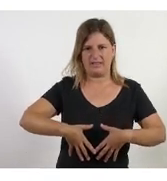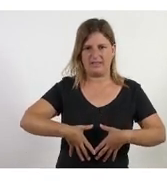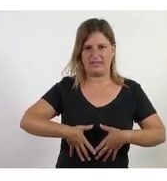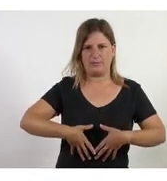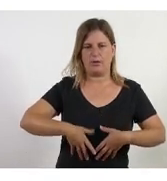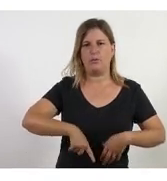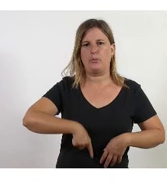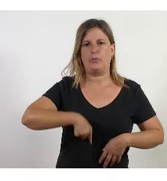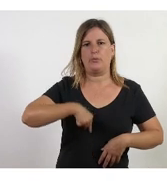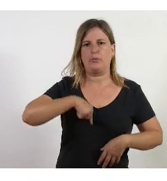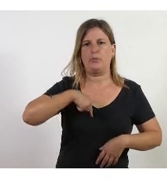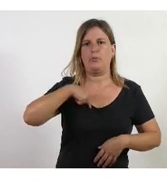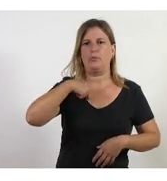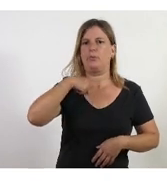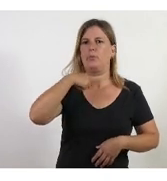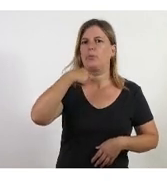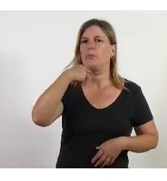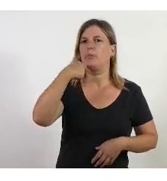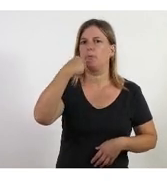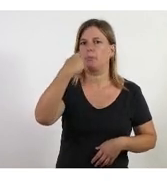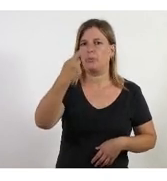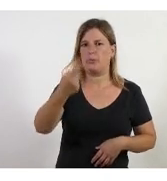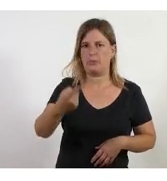altra vegada, trec l'aire.